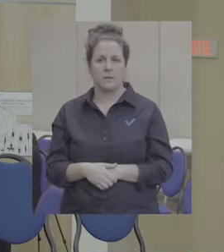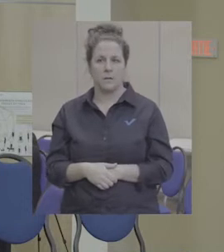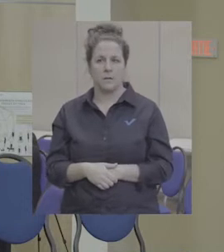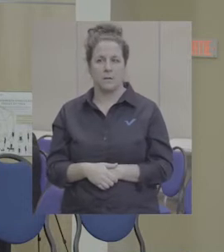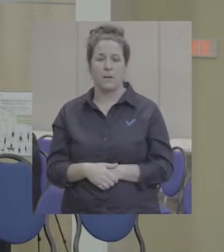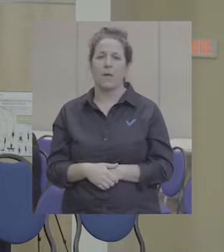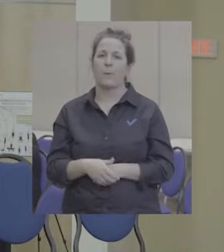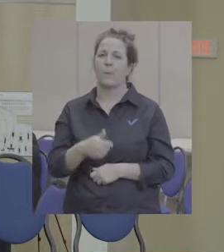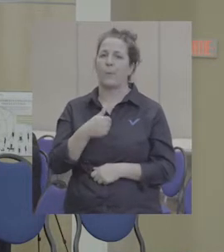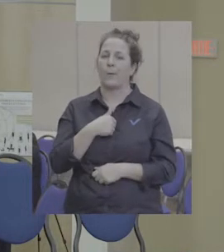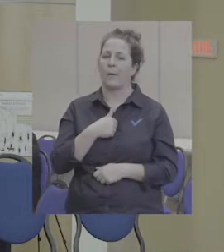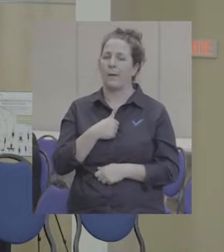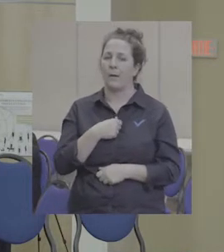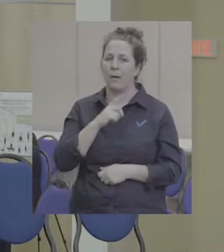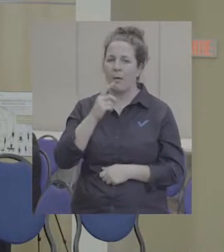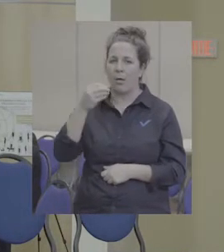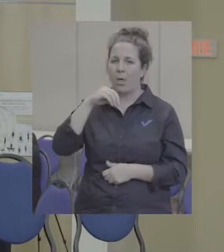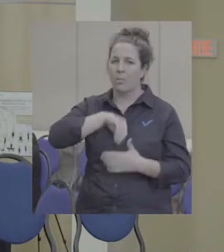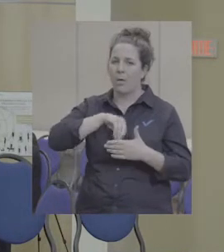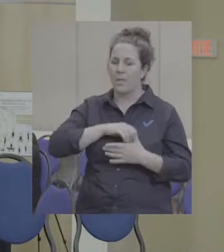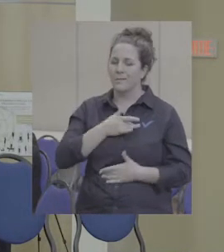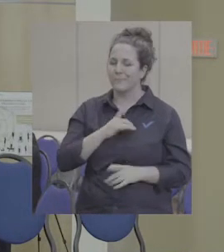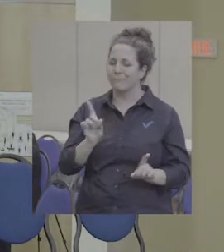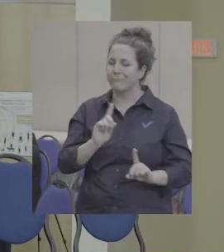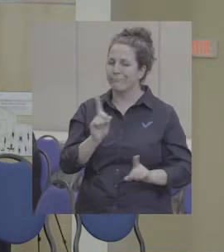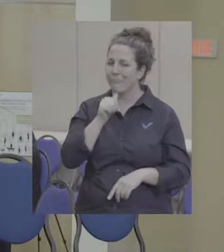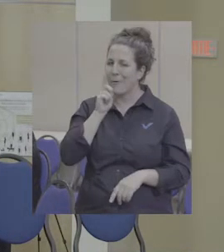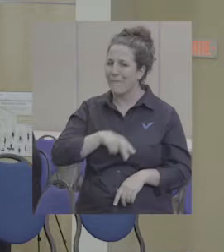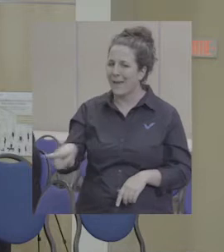Hey, là, je suis sûr que c'est pas vrai. En tout cas,